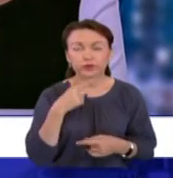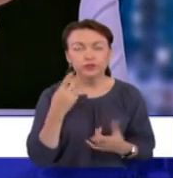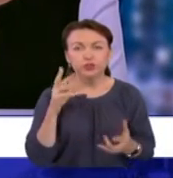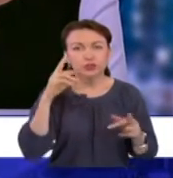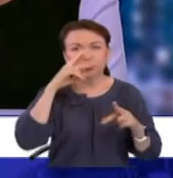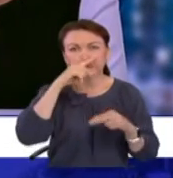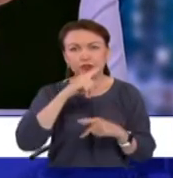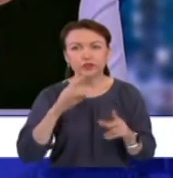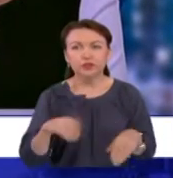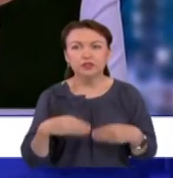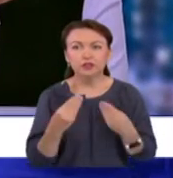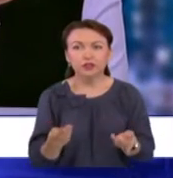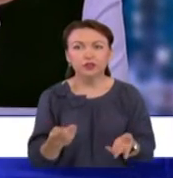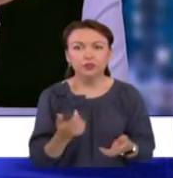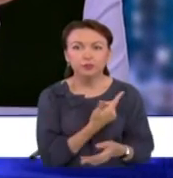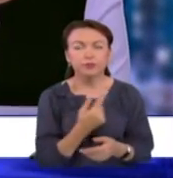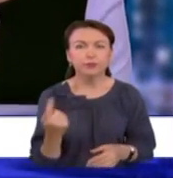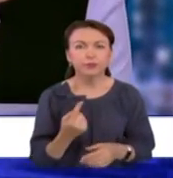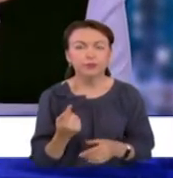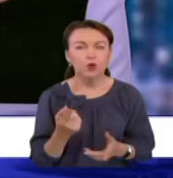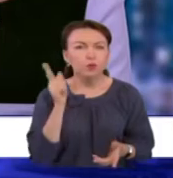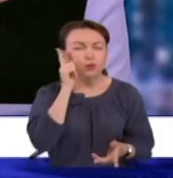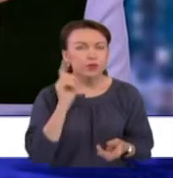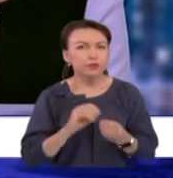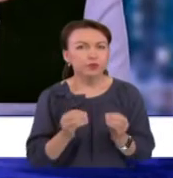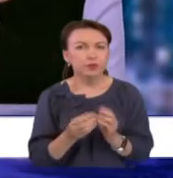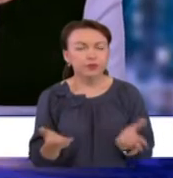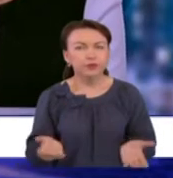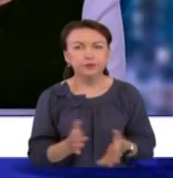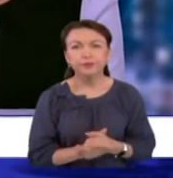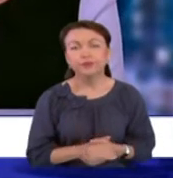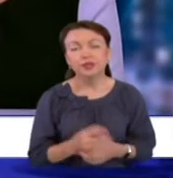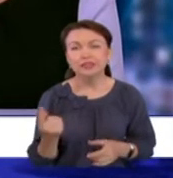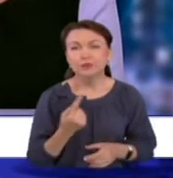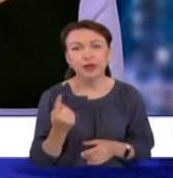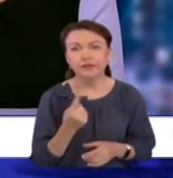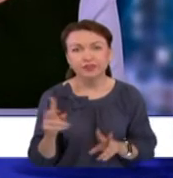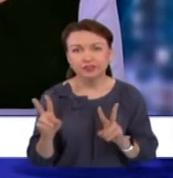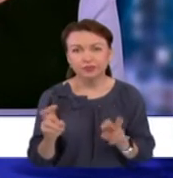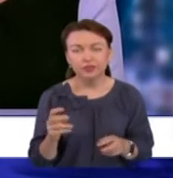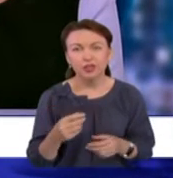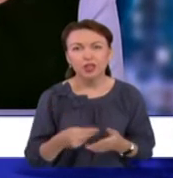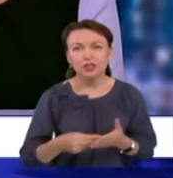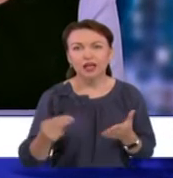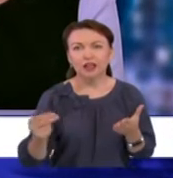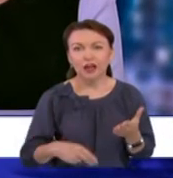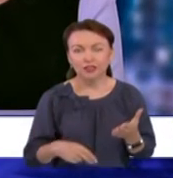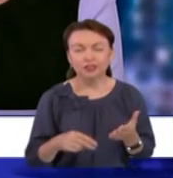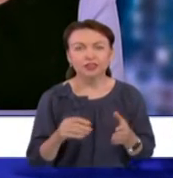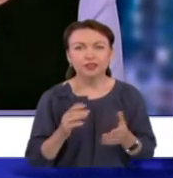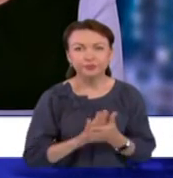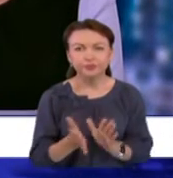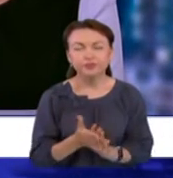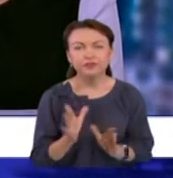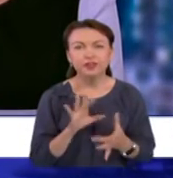чином надаються теж послуги із мобільним телефоном, це знову, теж пов'язано. Це знову про первинку, це знову про укладення декларації, це знову про